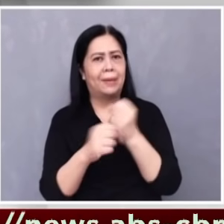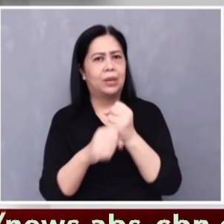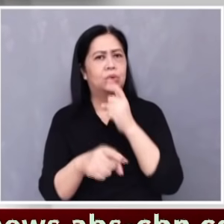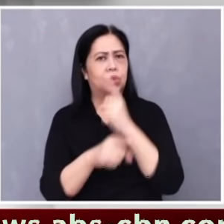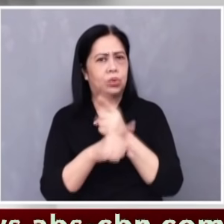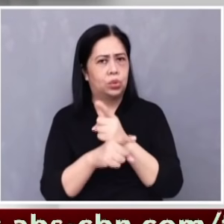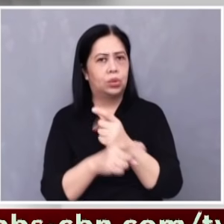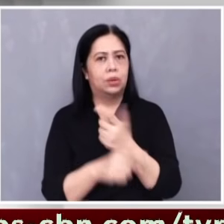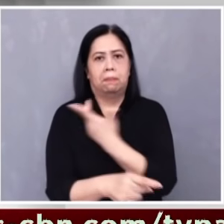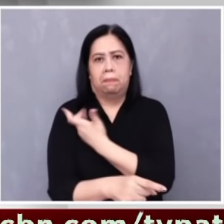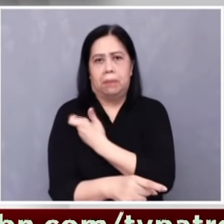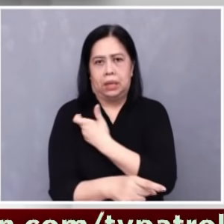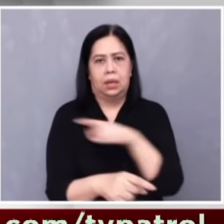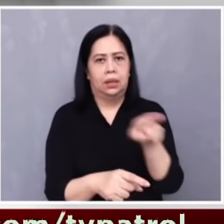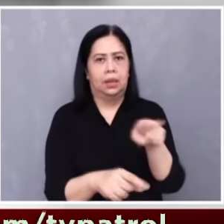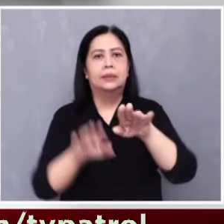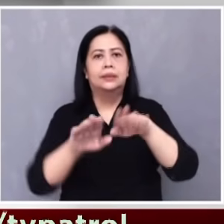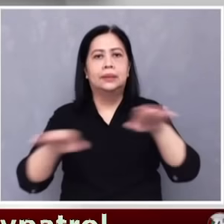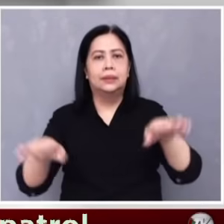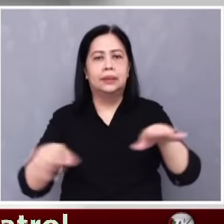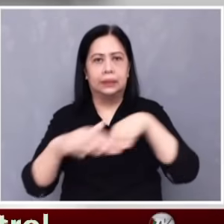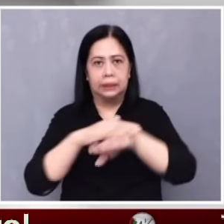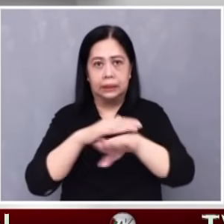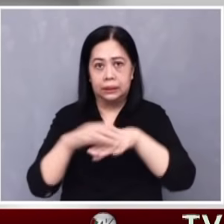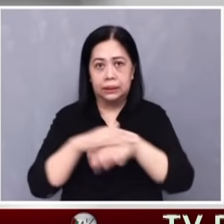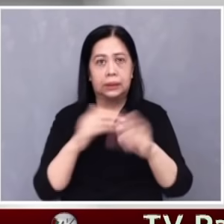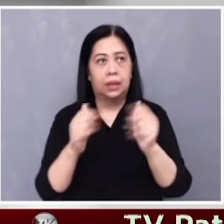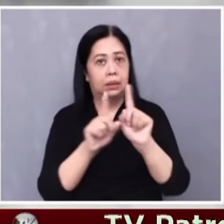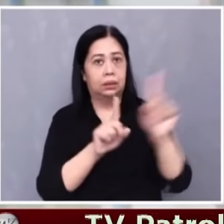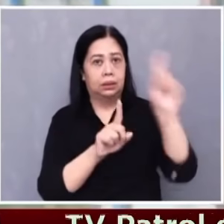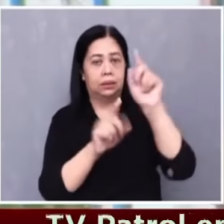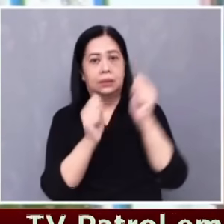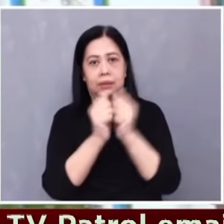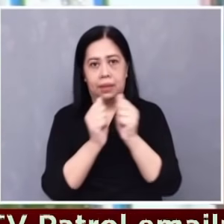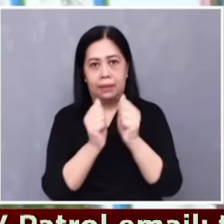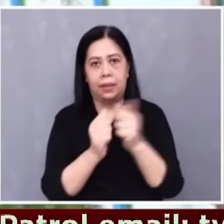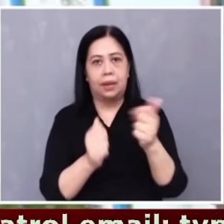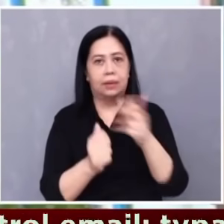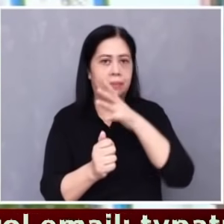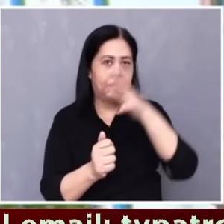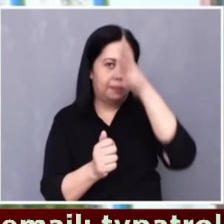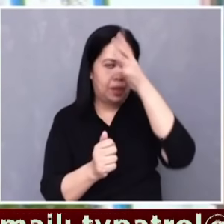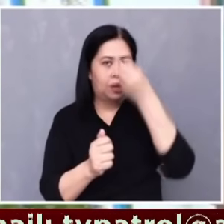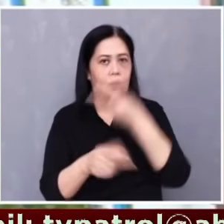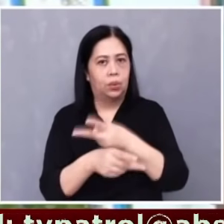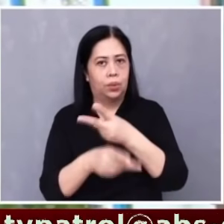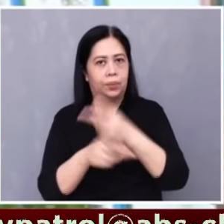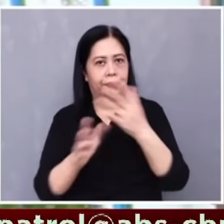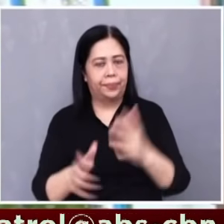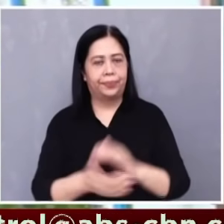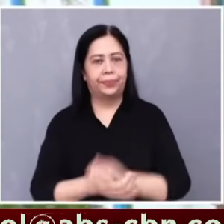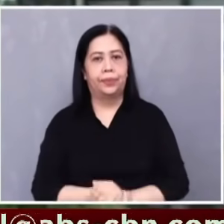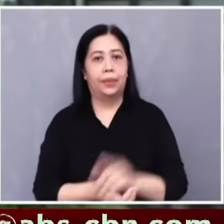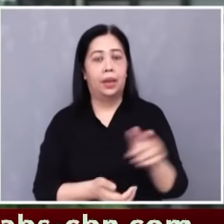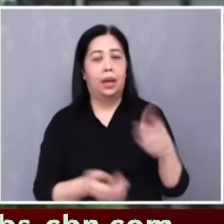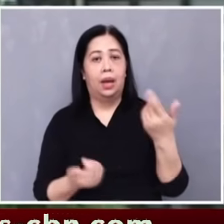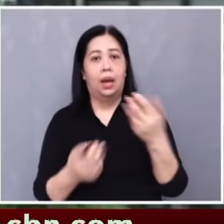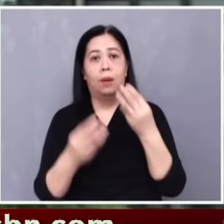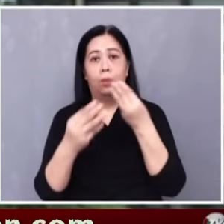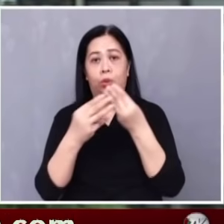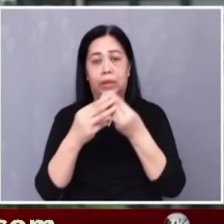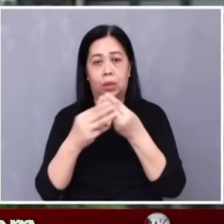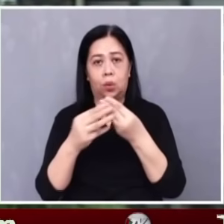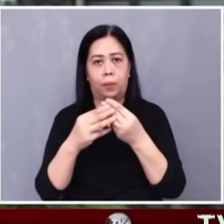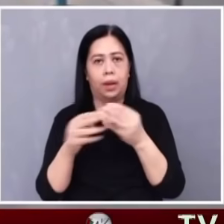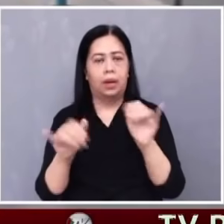bakunado ang mga bata at may mga kasamang adults ang mga ito. Si Muntinlupa City Mayor Jaime Fresnedi, di